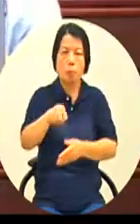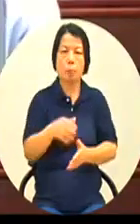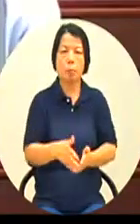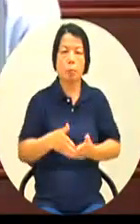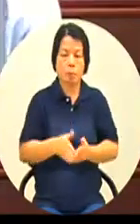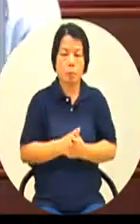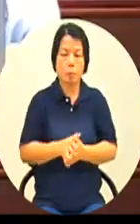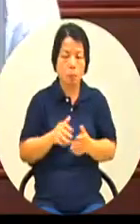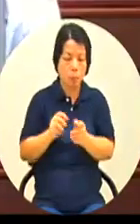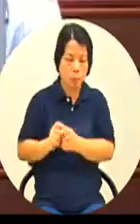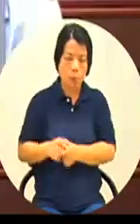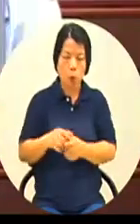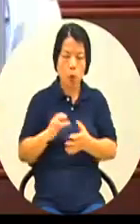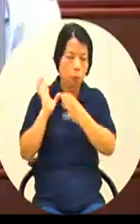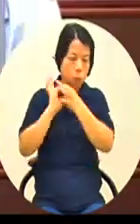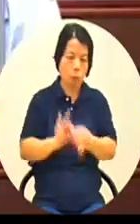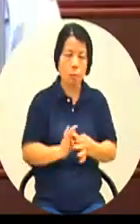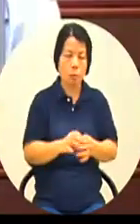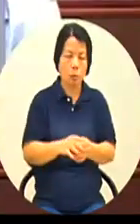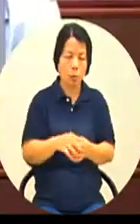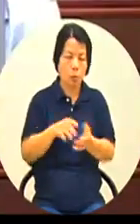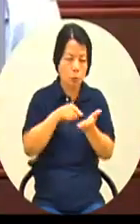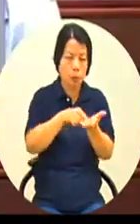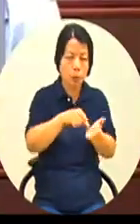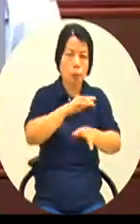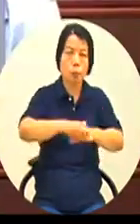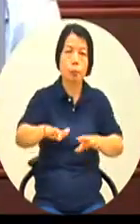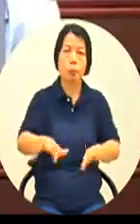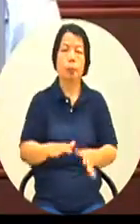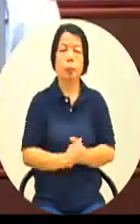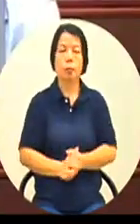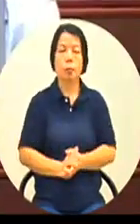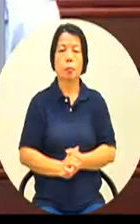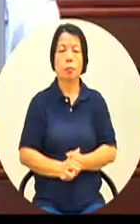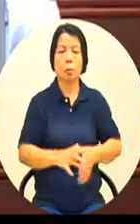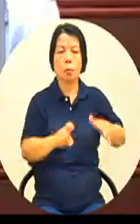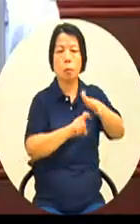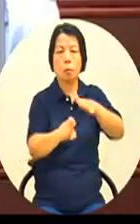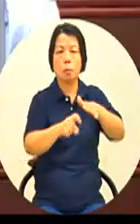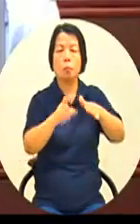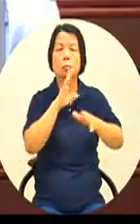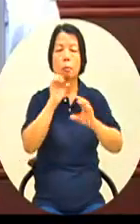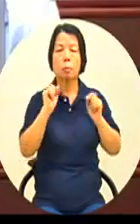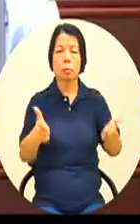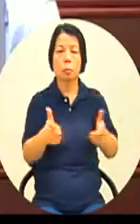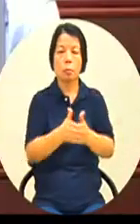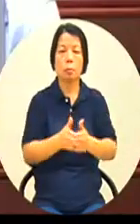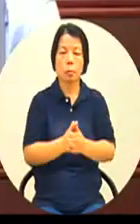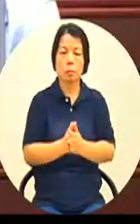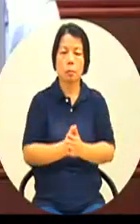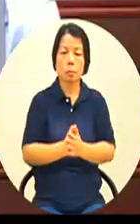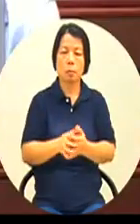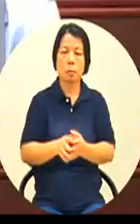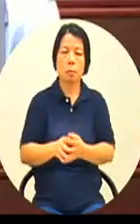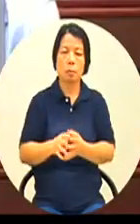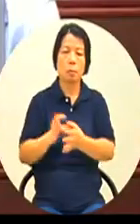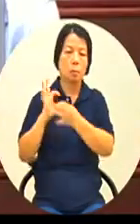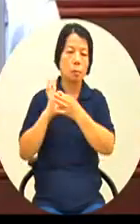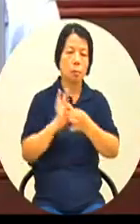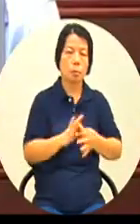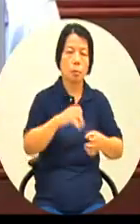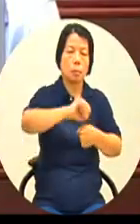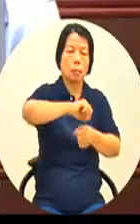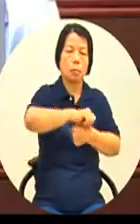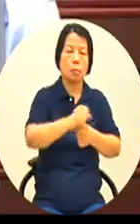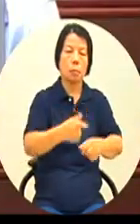续追踪它的进度。啊，第二个部分，刚才议员有提到国道十号，是不是能够延伸到？比如说，六龟